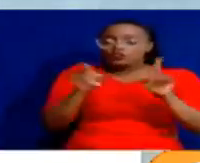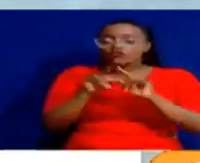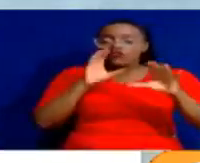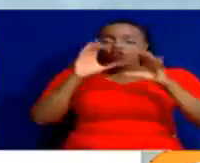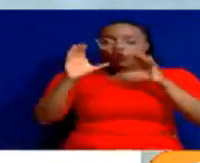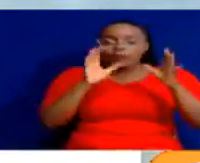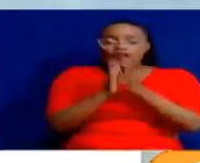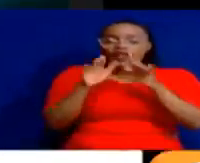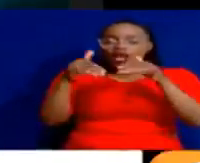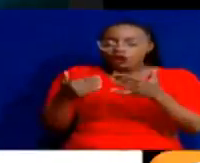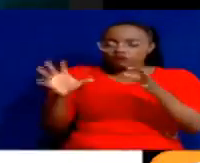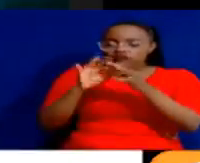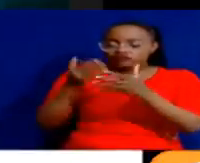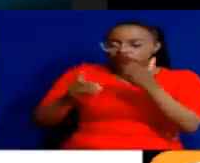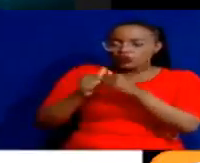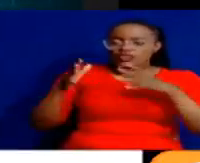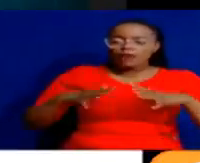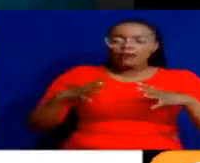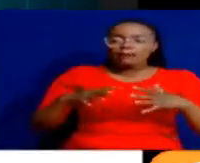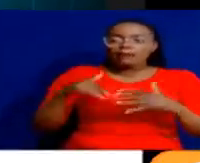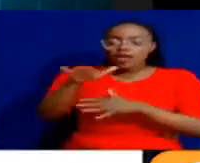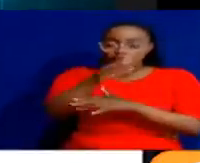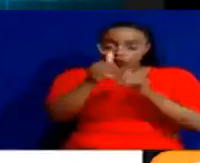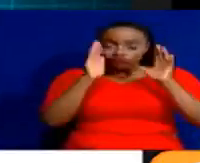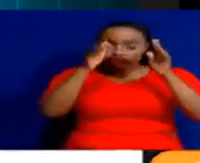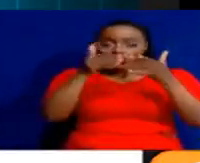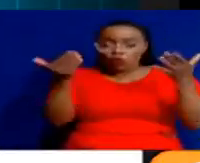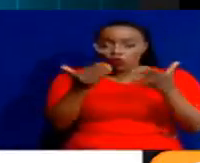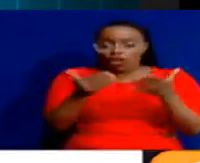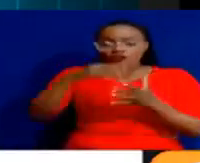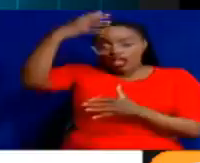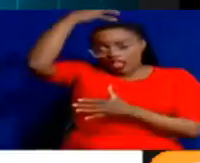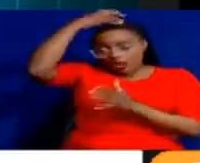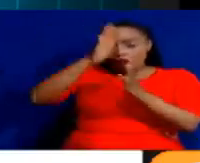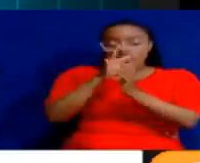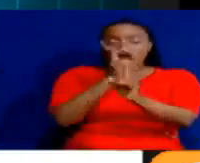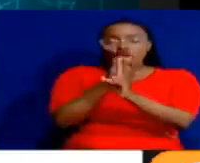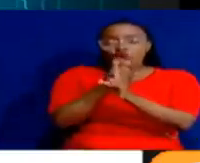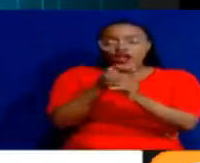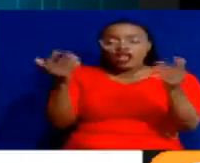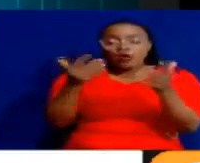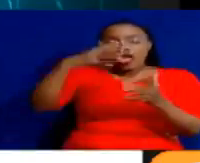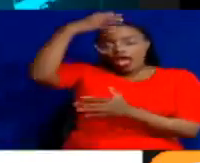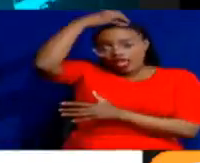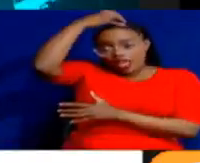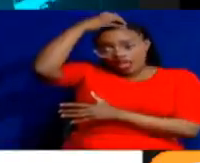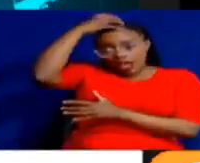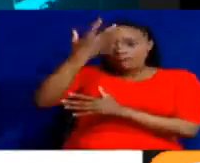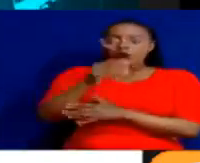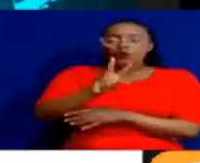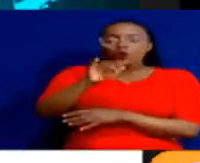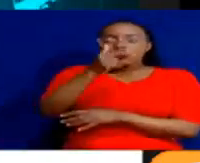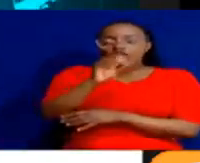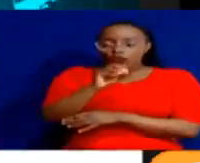na anavyowasiliana na wenzake. Sehemu zinazomulikwa sana ni kaunti za Lamu na Kwale. Katika kaunti ya Lamu, vijiji vya